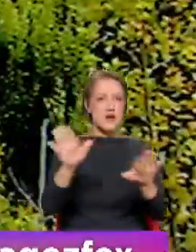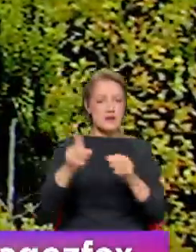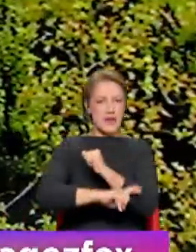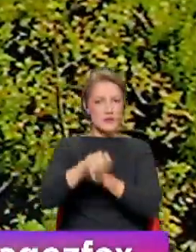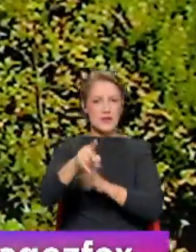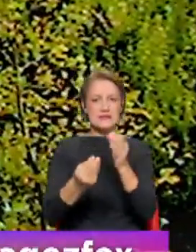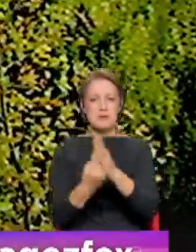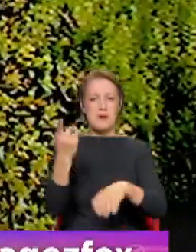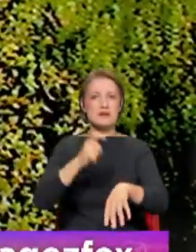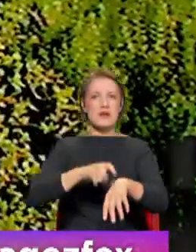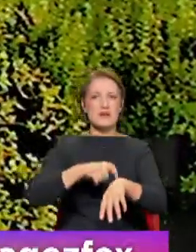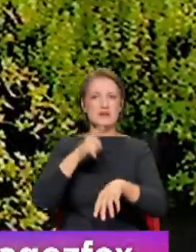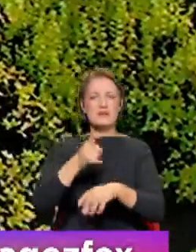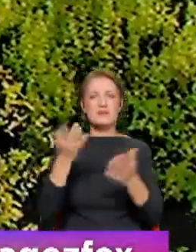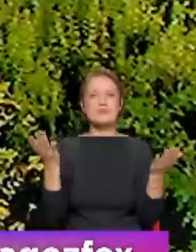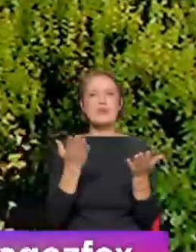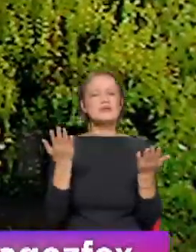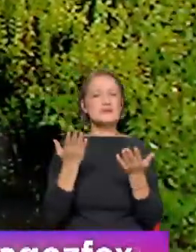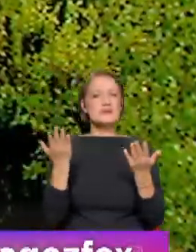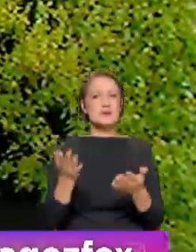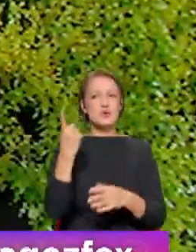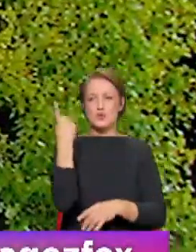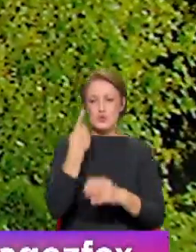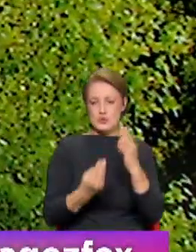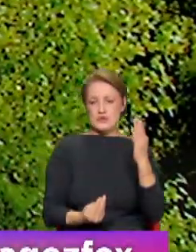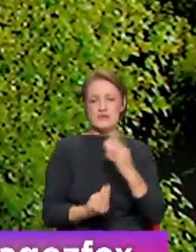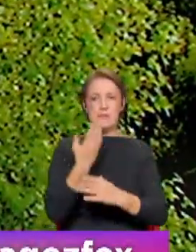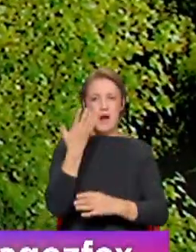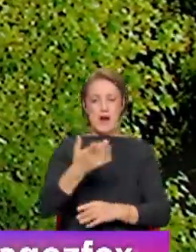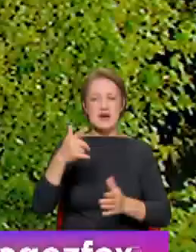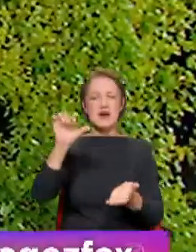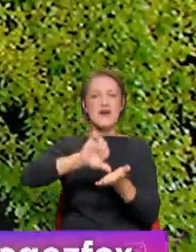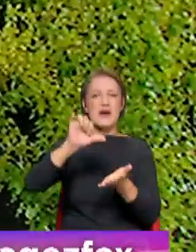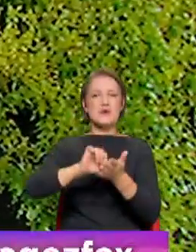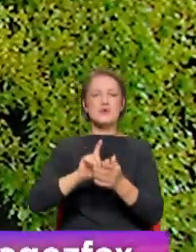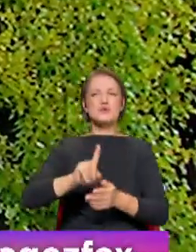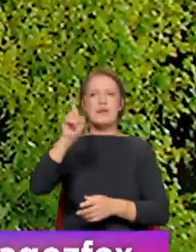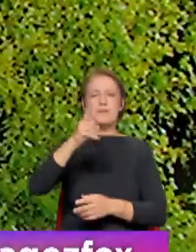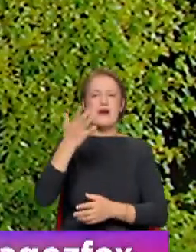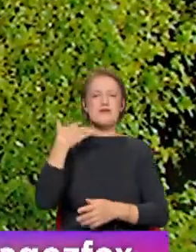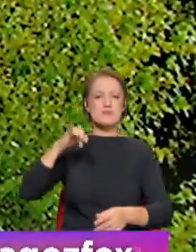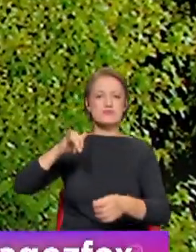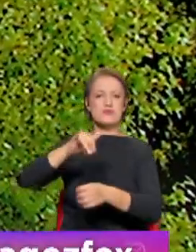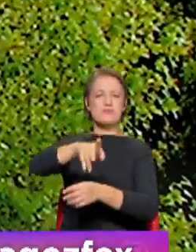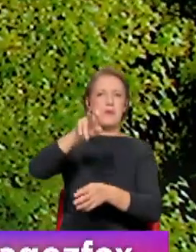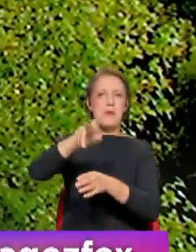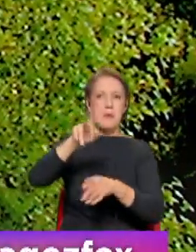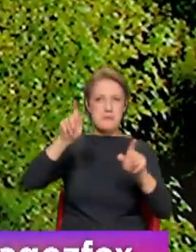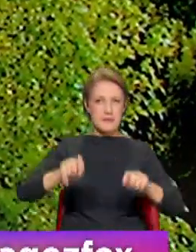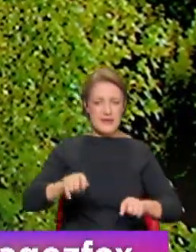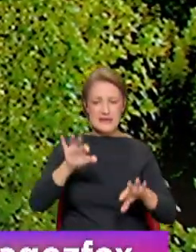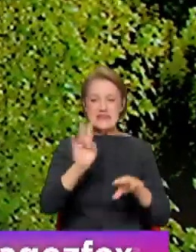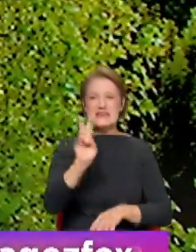ve Sabah saatlerinde de nasıl ki dün sabah Eee Irak'ın kuzeyine bir hava harekatıyla uyandıysan